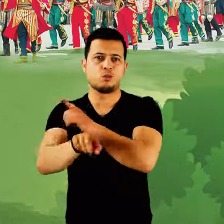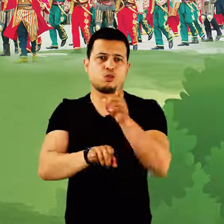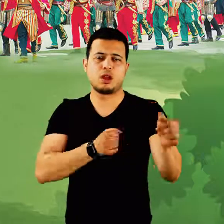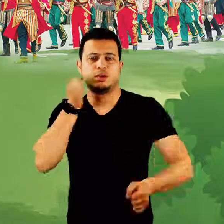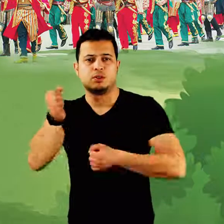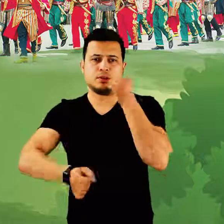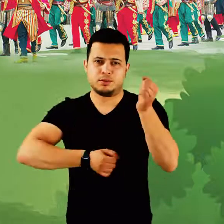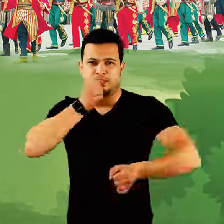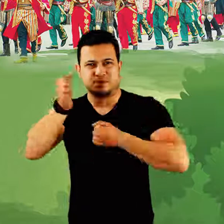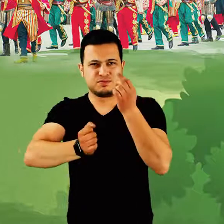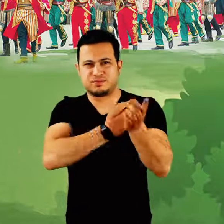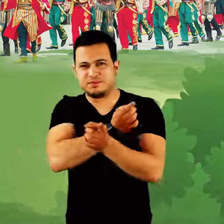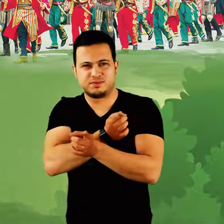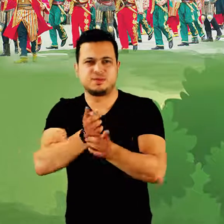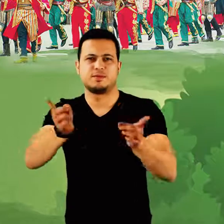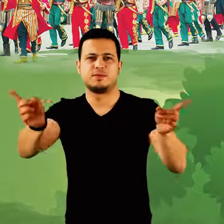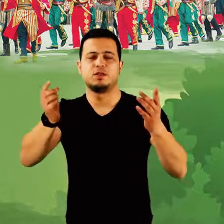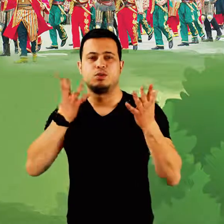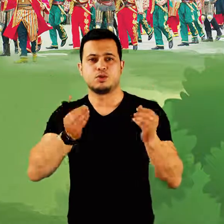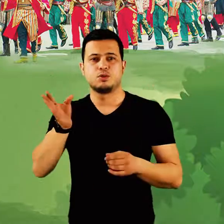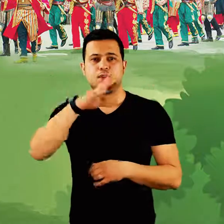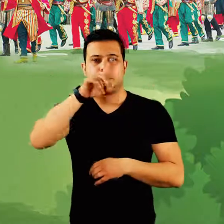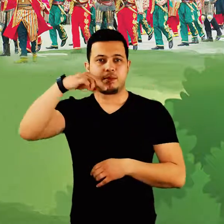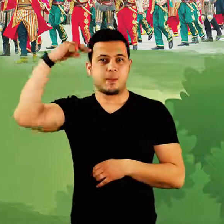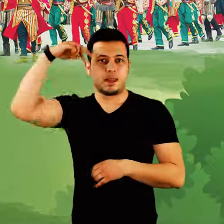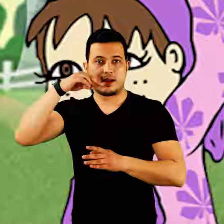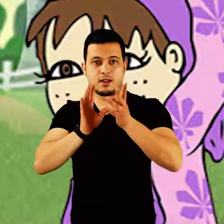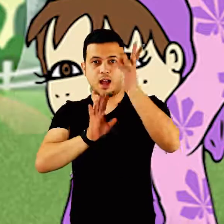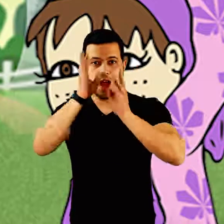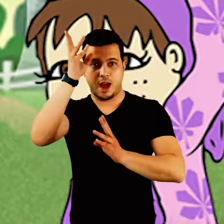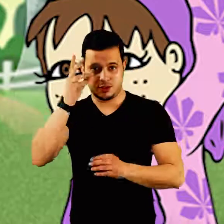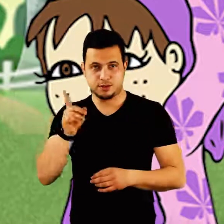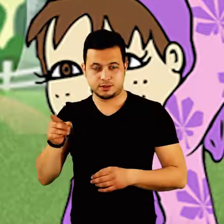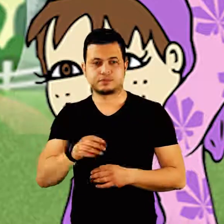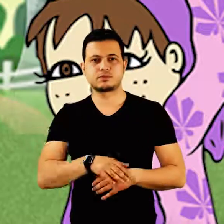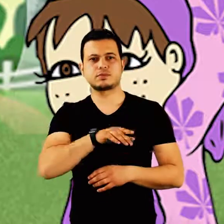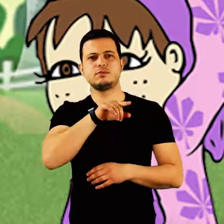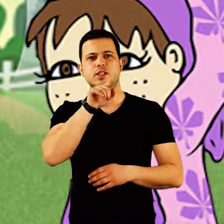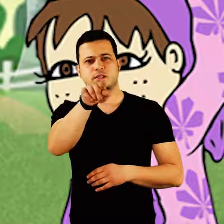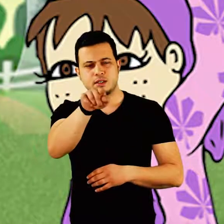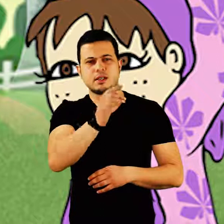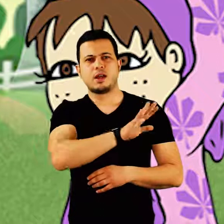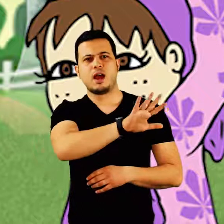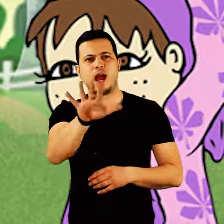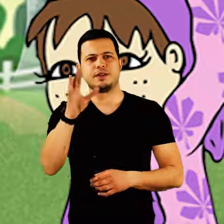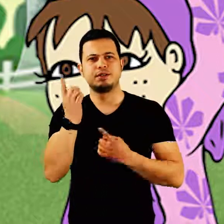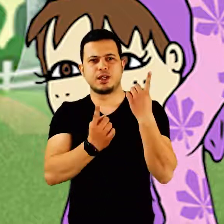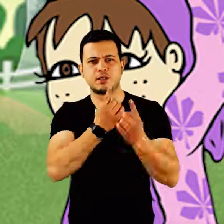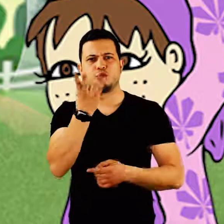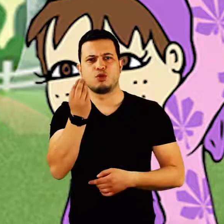duruyordu. Yanında durdukları kiraz ağacı... Siz de her şeyine çok dert